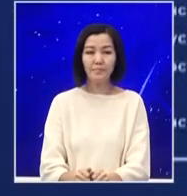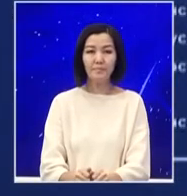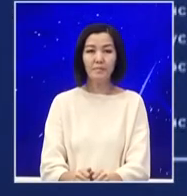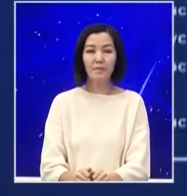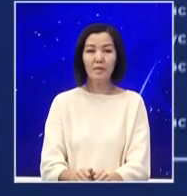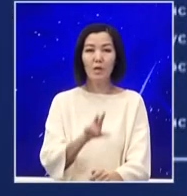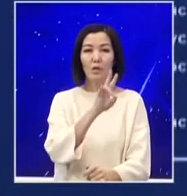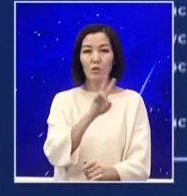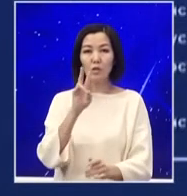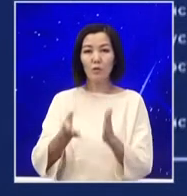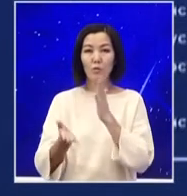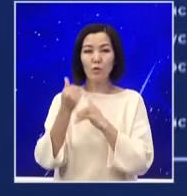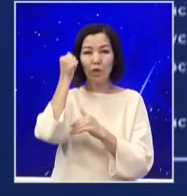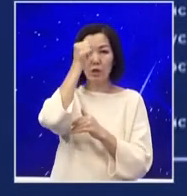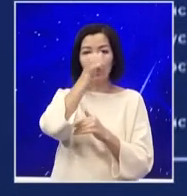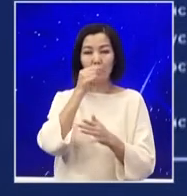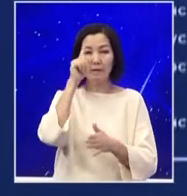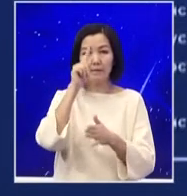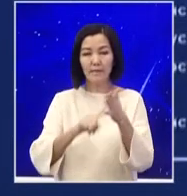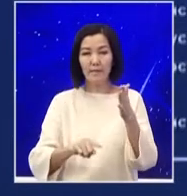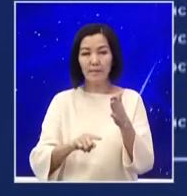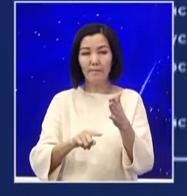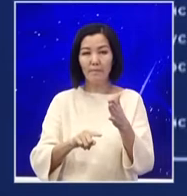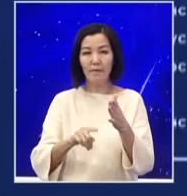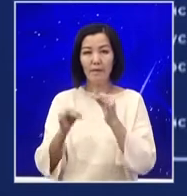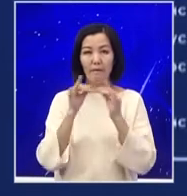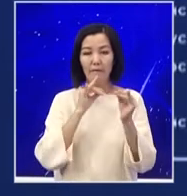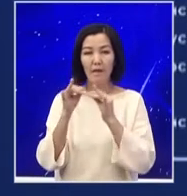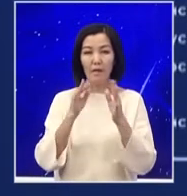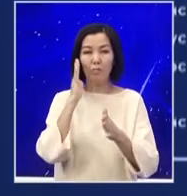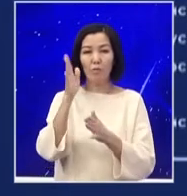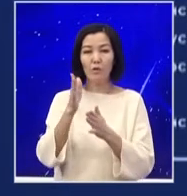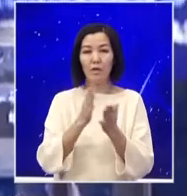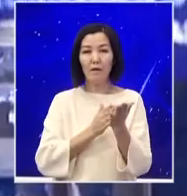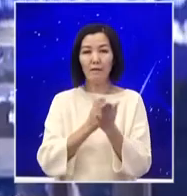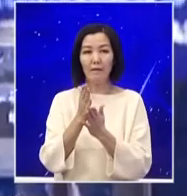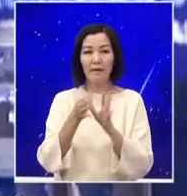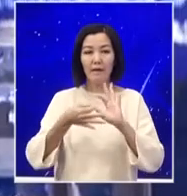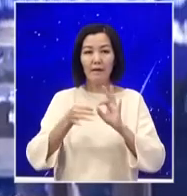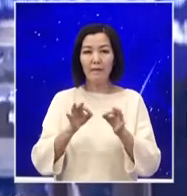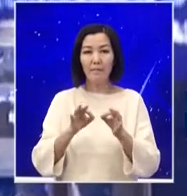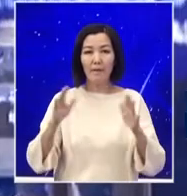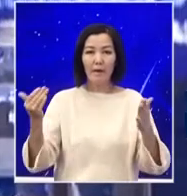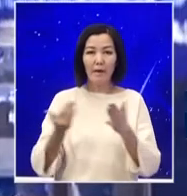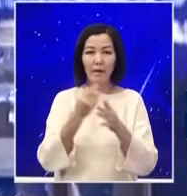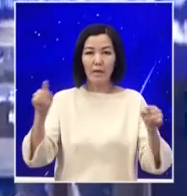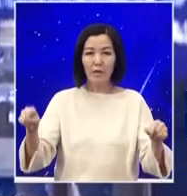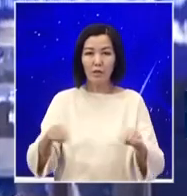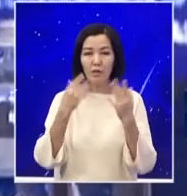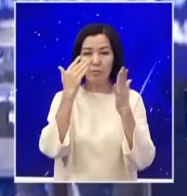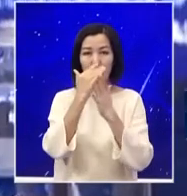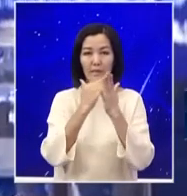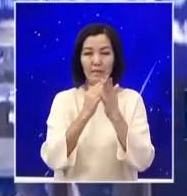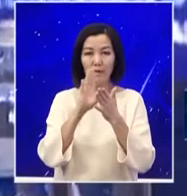Елбасы өткен жылы тамызда жариялаған сенім, диалог, болашаққа нық қадам атты партияны қайта жандандыру бағдарламасының ең